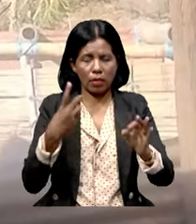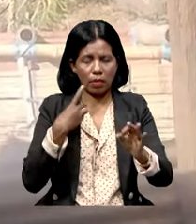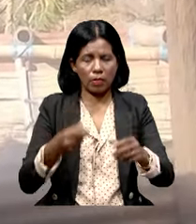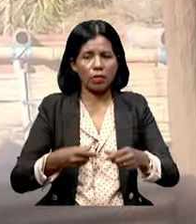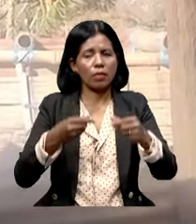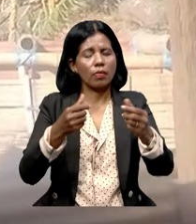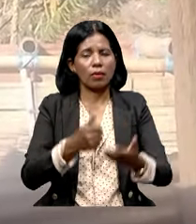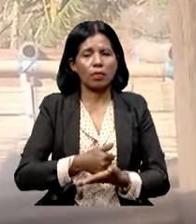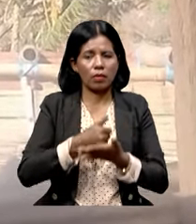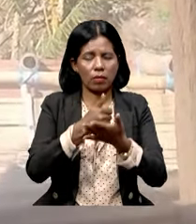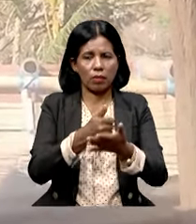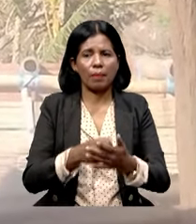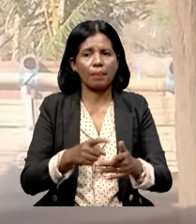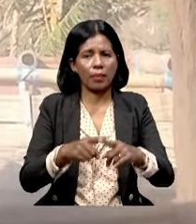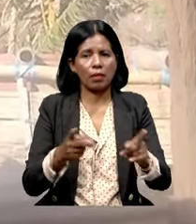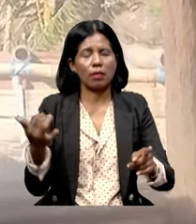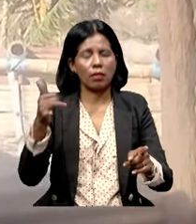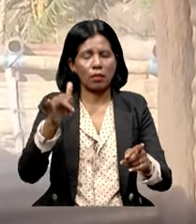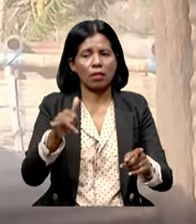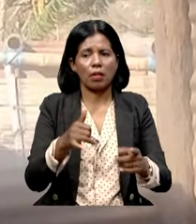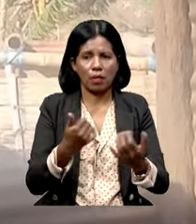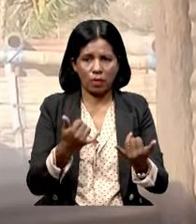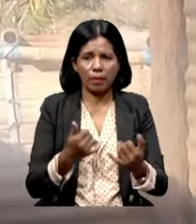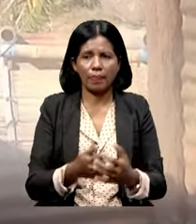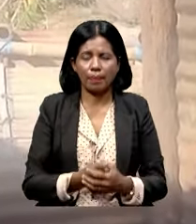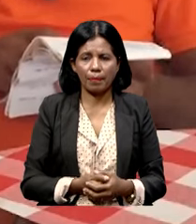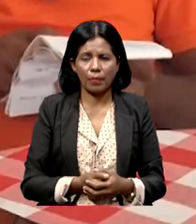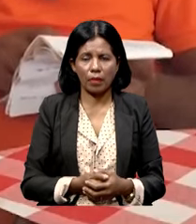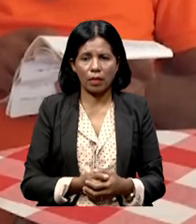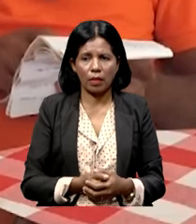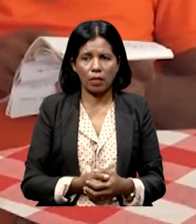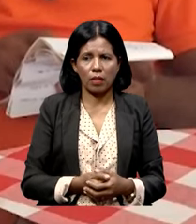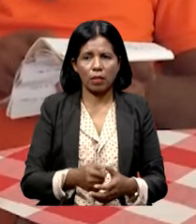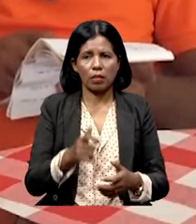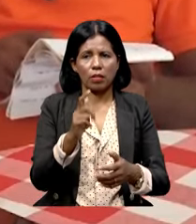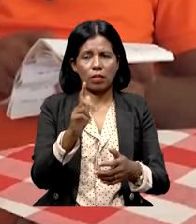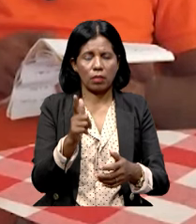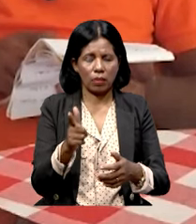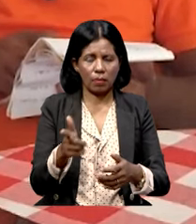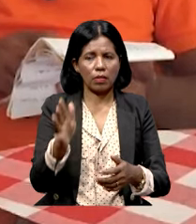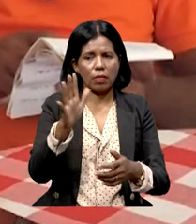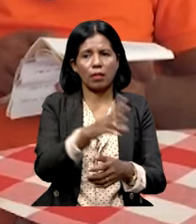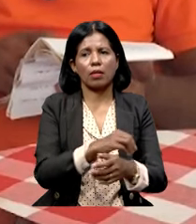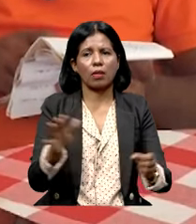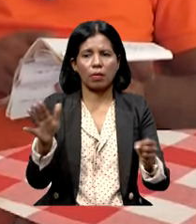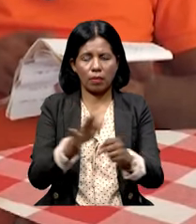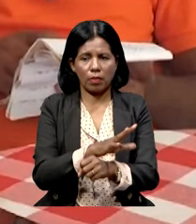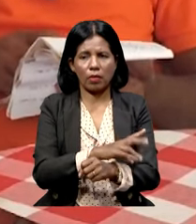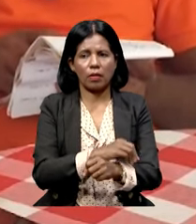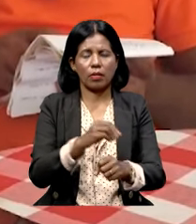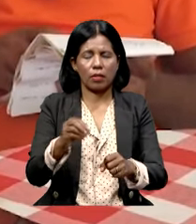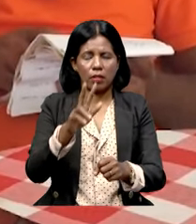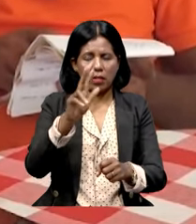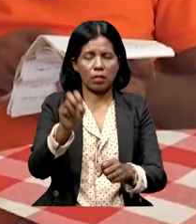ya ai be sei sementara ne maka 20 parete. Nah, ini komplit beli mana maka gelale. Tris